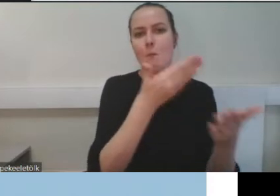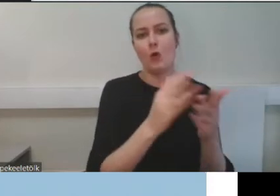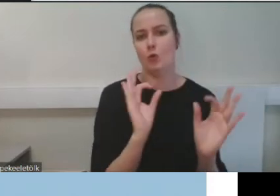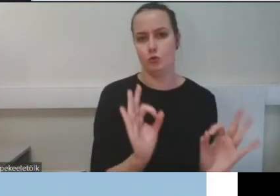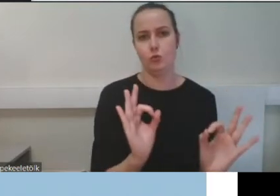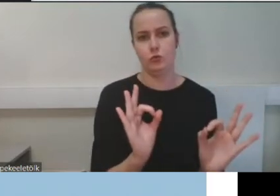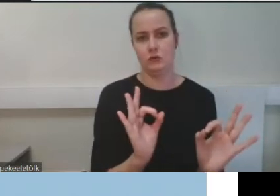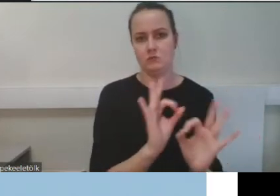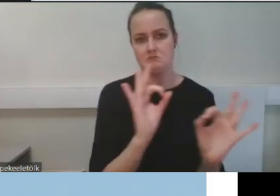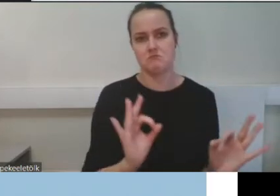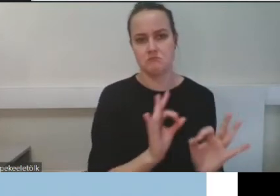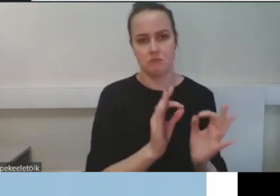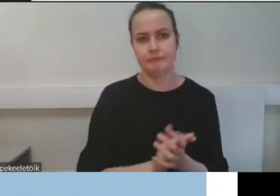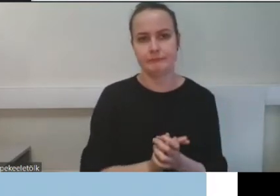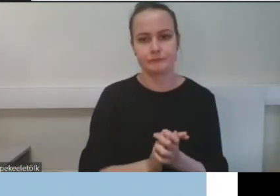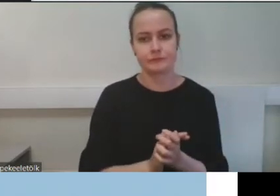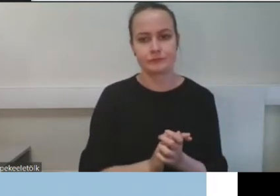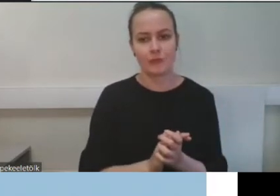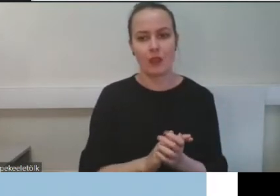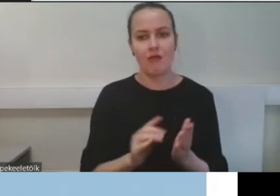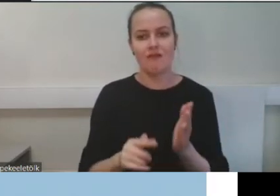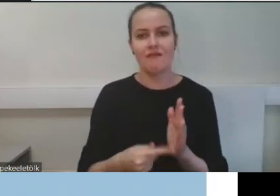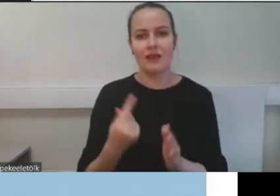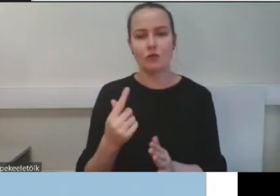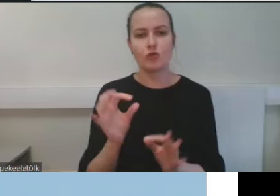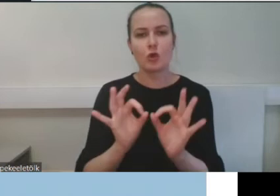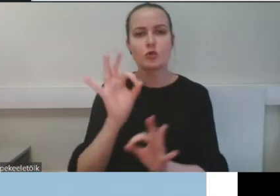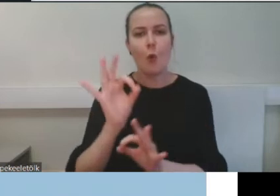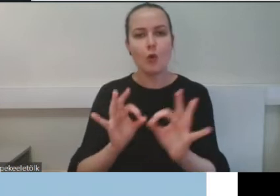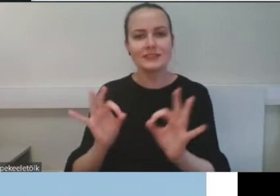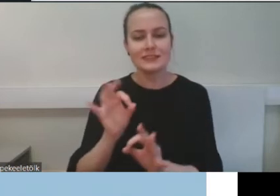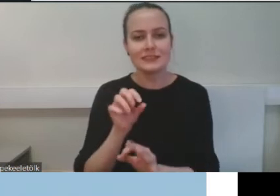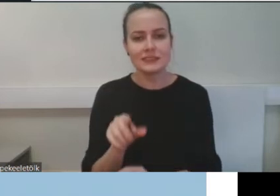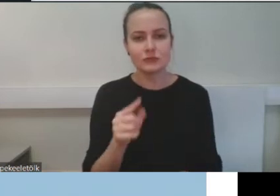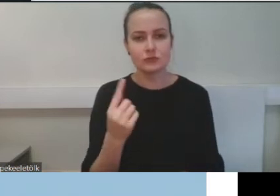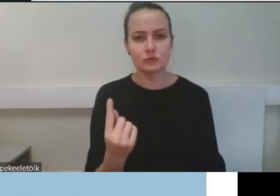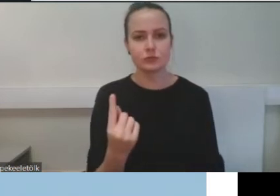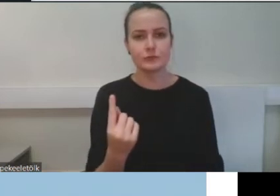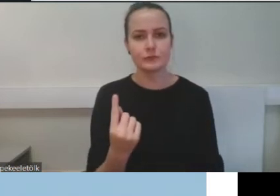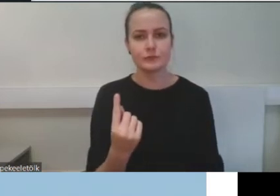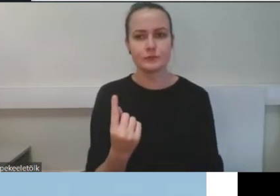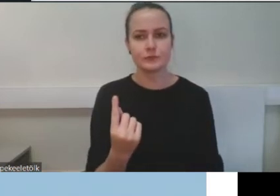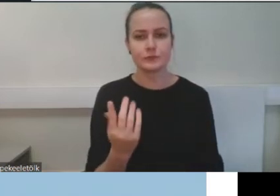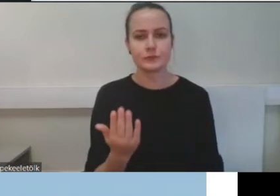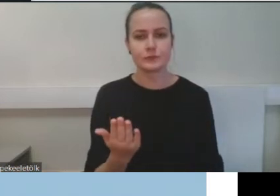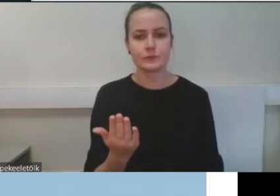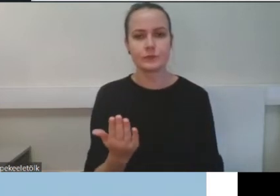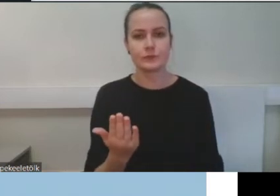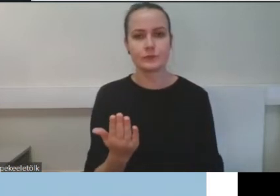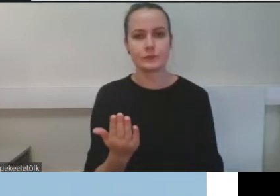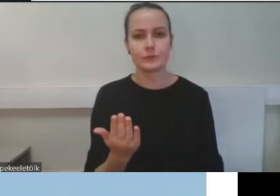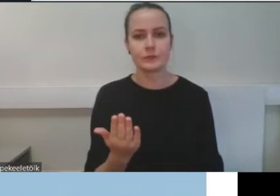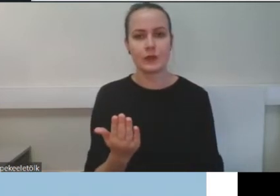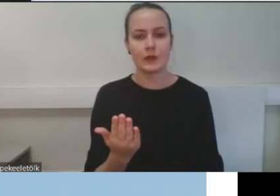vahetult koduteenust osutavad ja selle kohta, kas neil on siis selleks erialane väljaõppe,